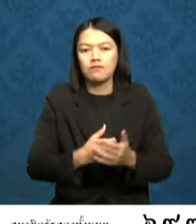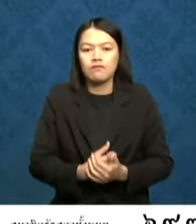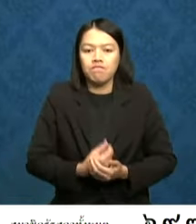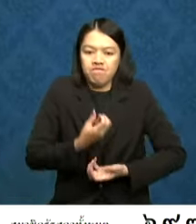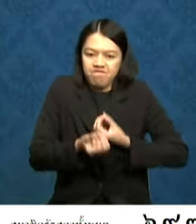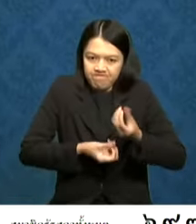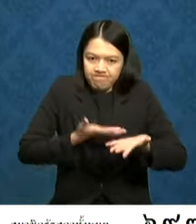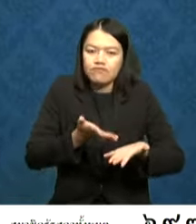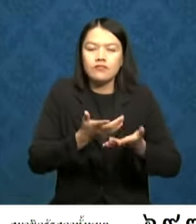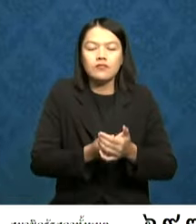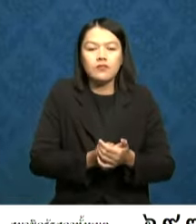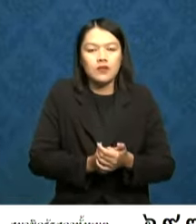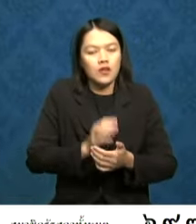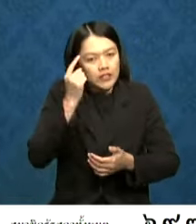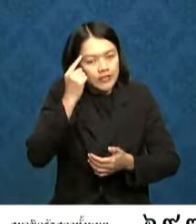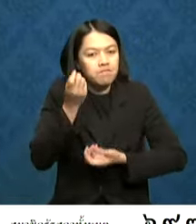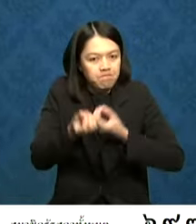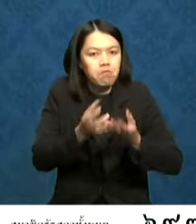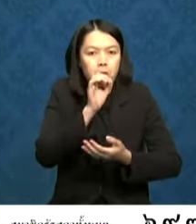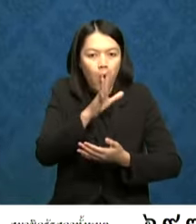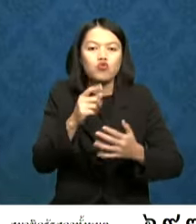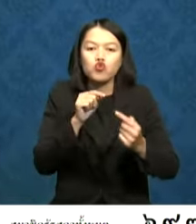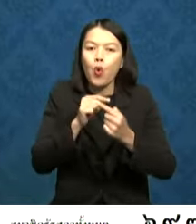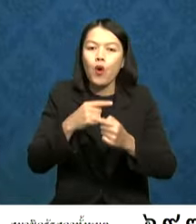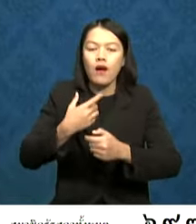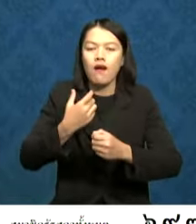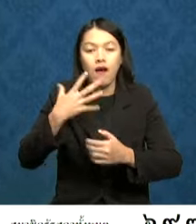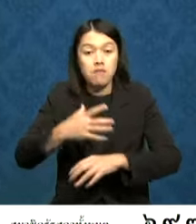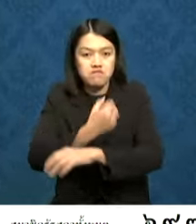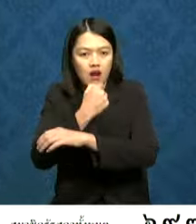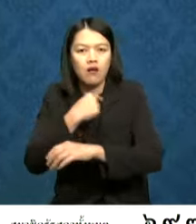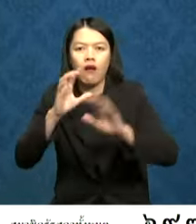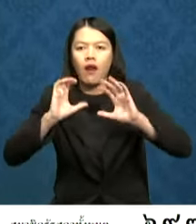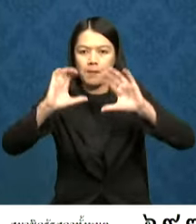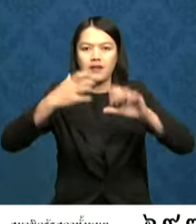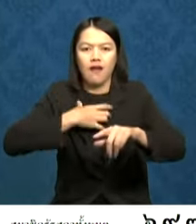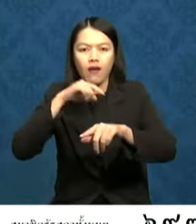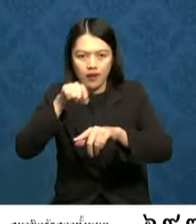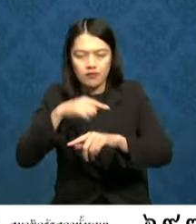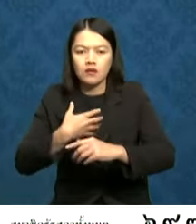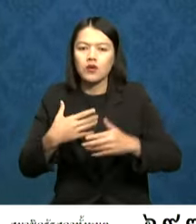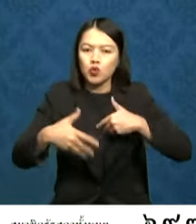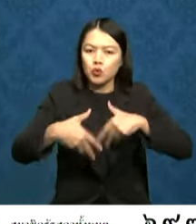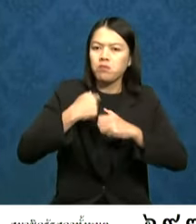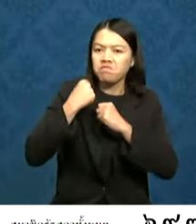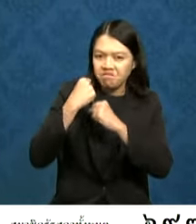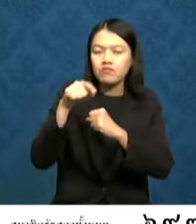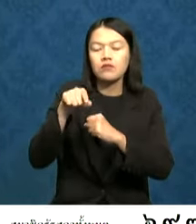ค่แสดงออกแสดงความคิดเห็นทางการเมืองที่แตกต่างไปจากที่รัฐต้องการจะเห็นเท่